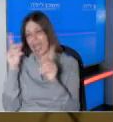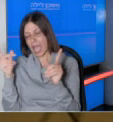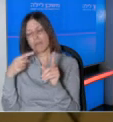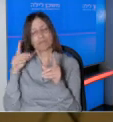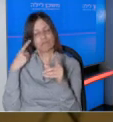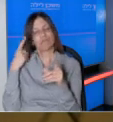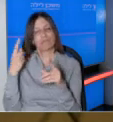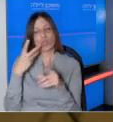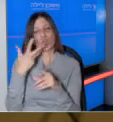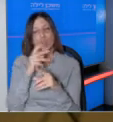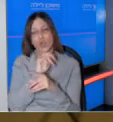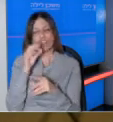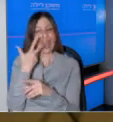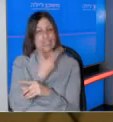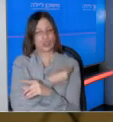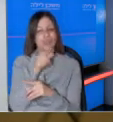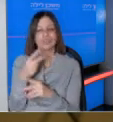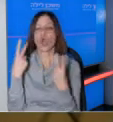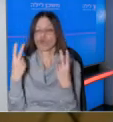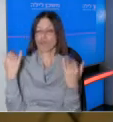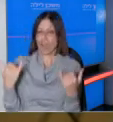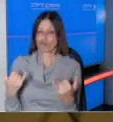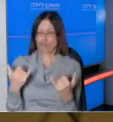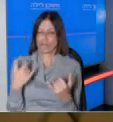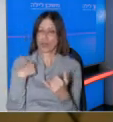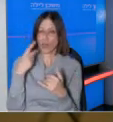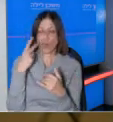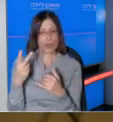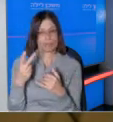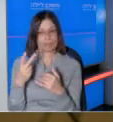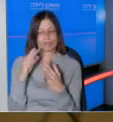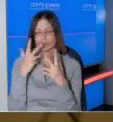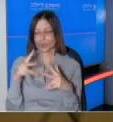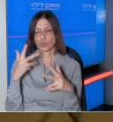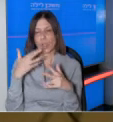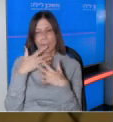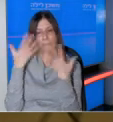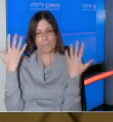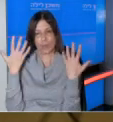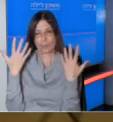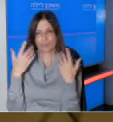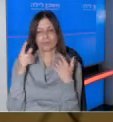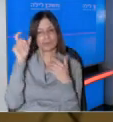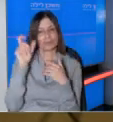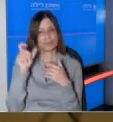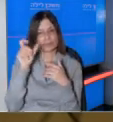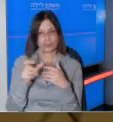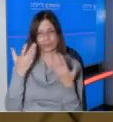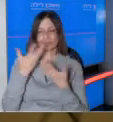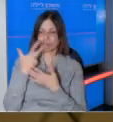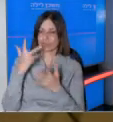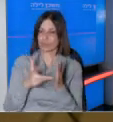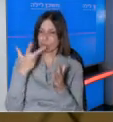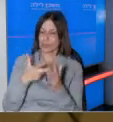שהנושא של החיסונים, מה שהכי חשוב עכשיו, אנחנו רואים באופן חד משמעי וברור שאנשים שמקבלים שלוש